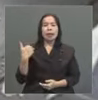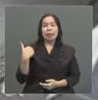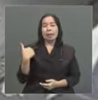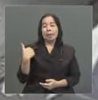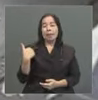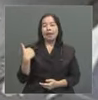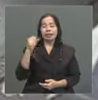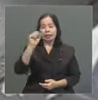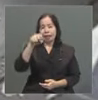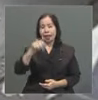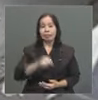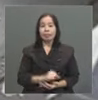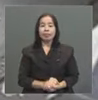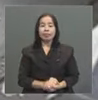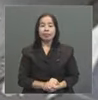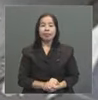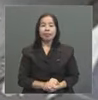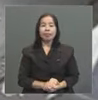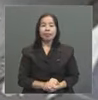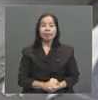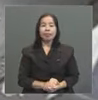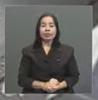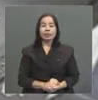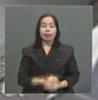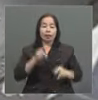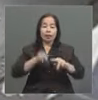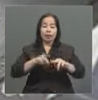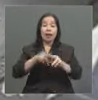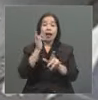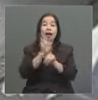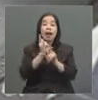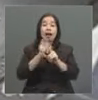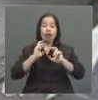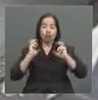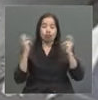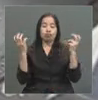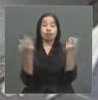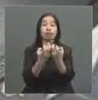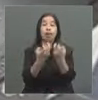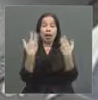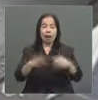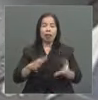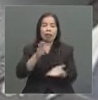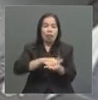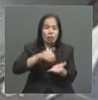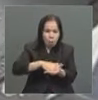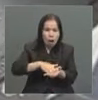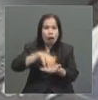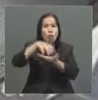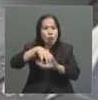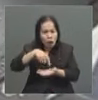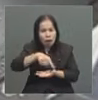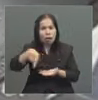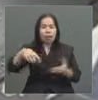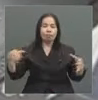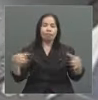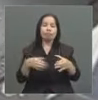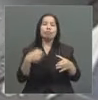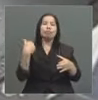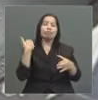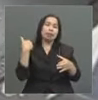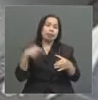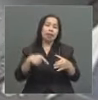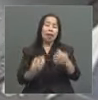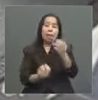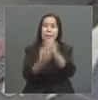ษกว่านอกจากไปนั่งกินเหล้ากันแล้วยังมีแอบเล่นการพนันครับนะครับยังเจอในสวน